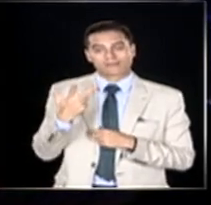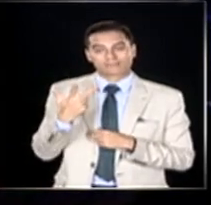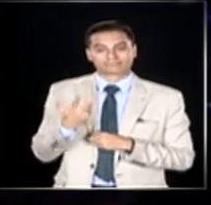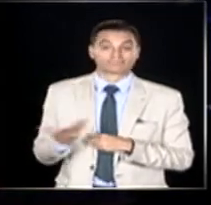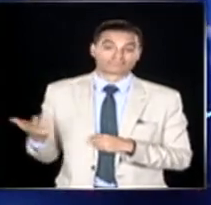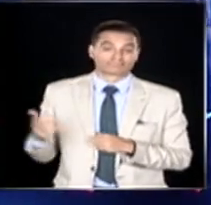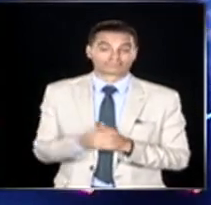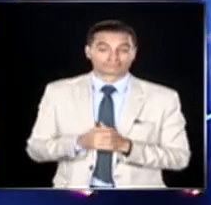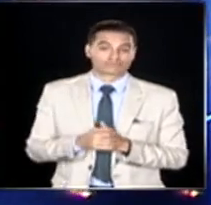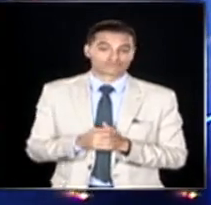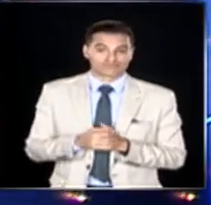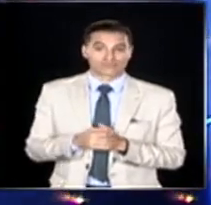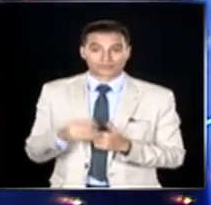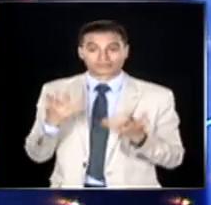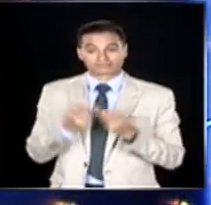النتيجة اتغيرت